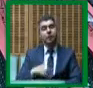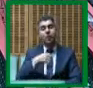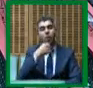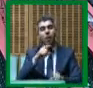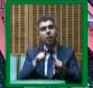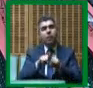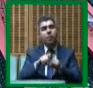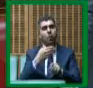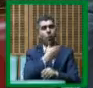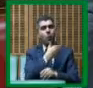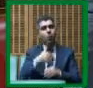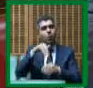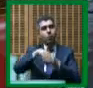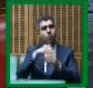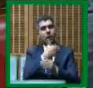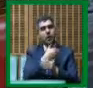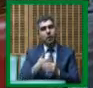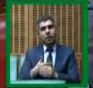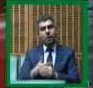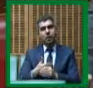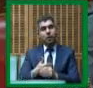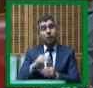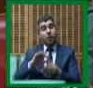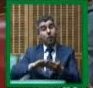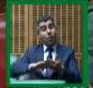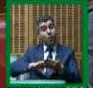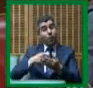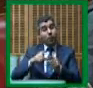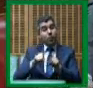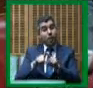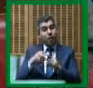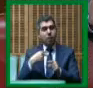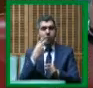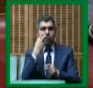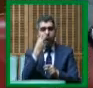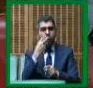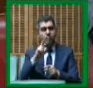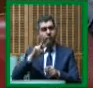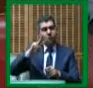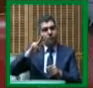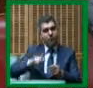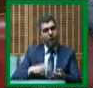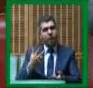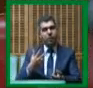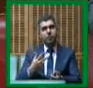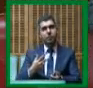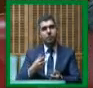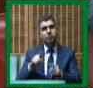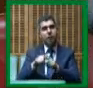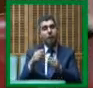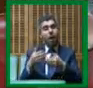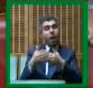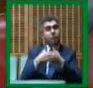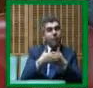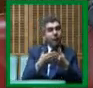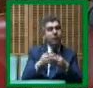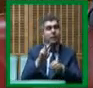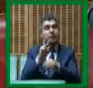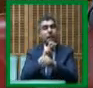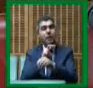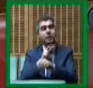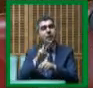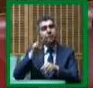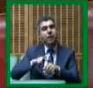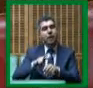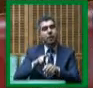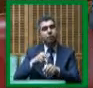المحترم، داكشي اللي قلتي راه كلشي كيلاحظوا، لان ما يمكنش هذا الشيء ما عنده فين يتخبى. الطاكسيات كيعرفوا فيهم اللي مزيان فيهم اللي ما